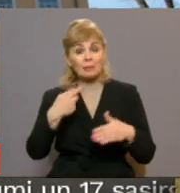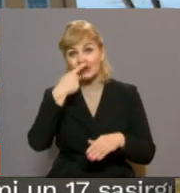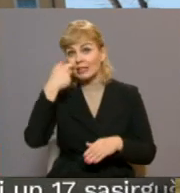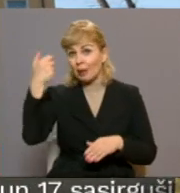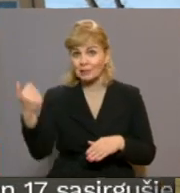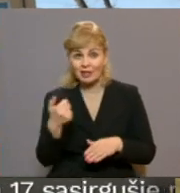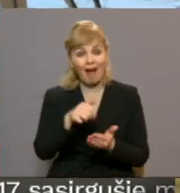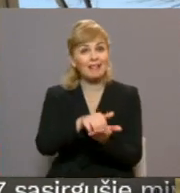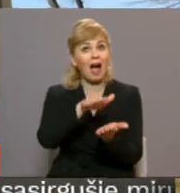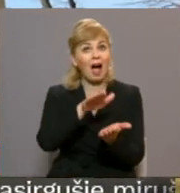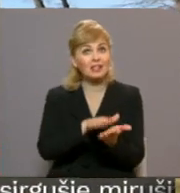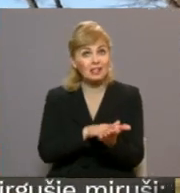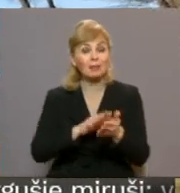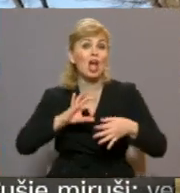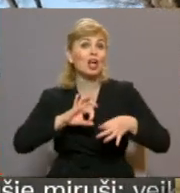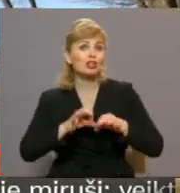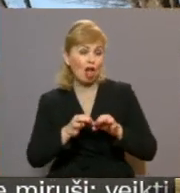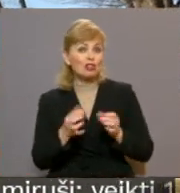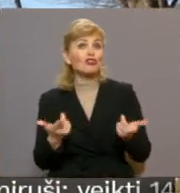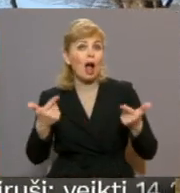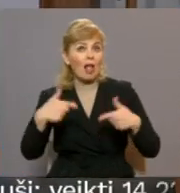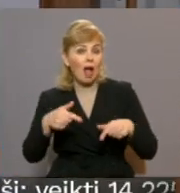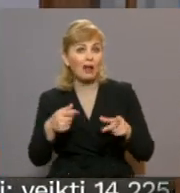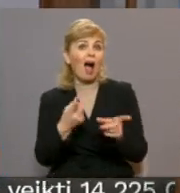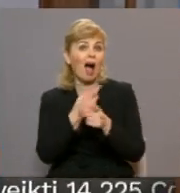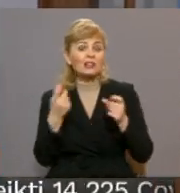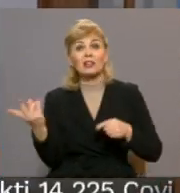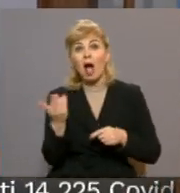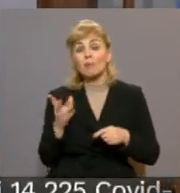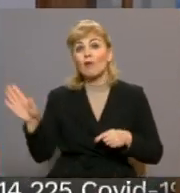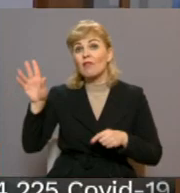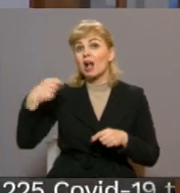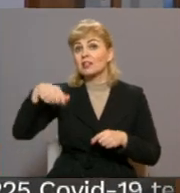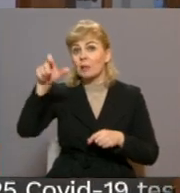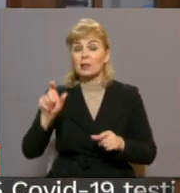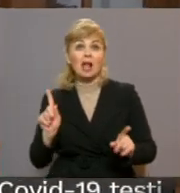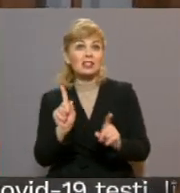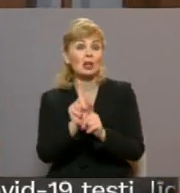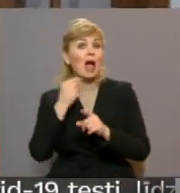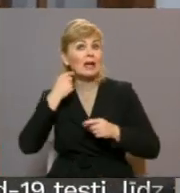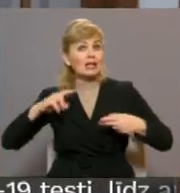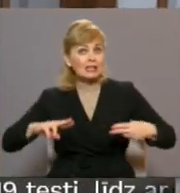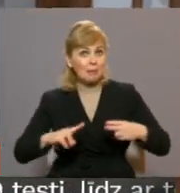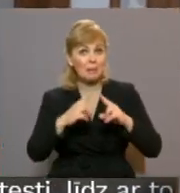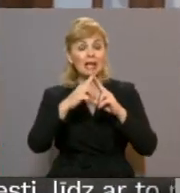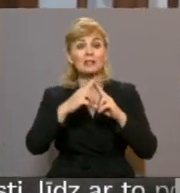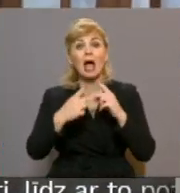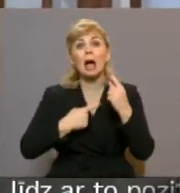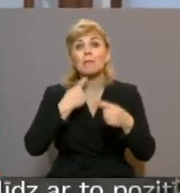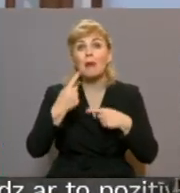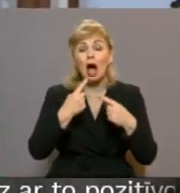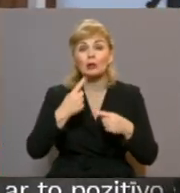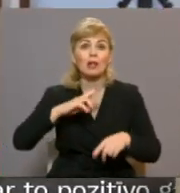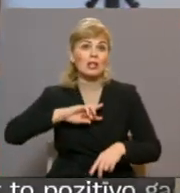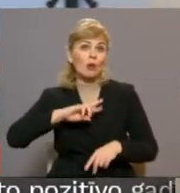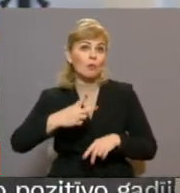simtgade tiek atzīmēta sarežģītā laikā, to atzina abu valstu prezidenti, tiekoties Rīgas pilī un pārunājot gan